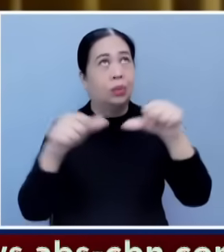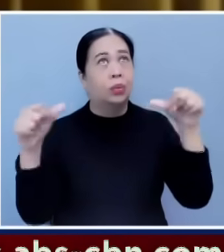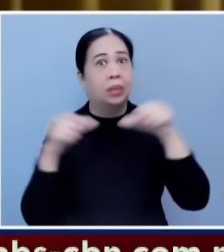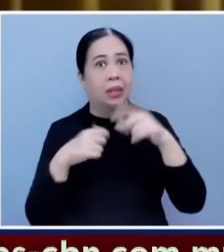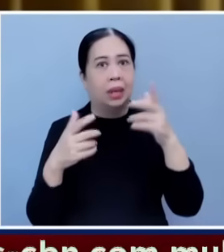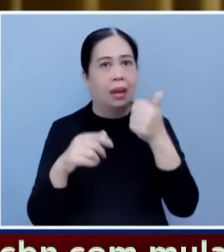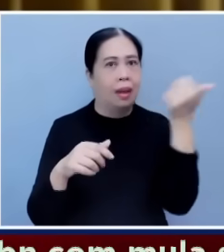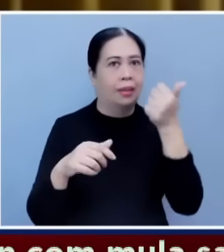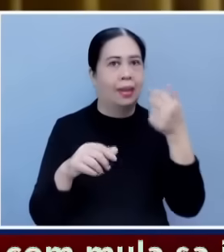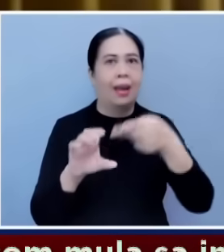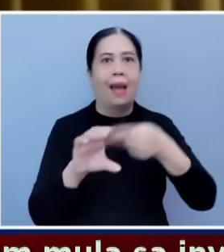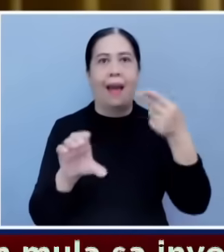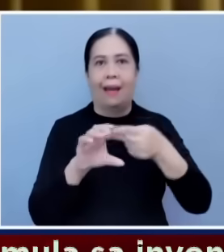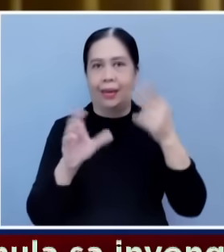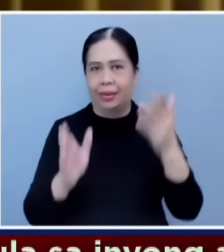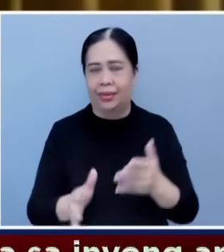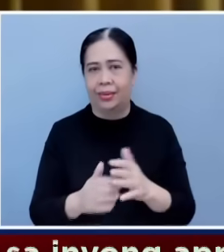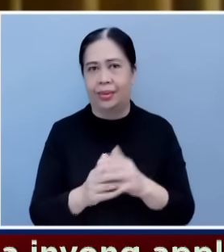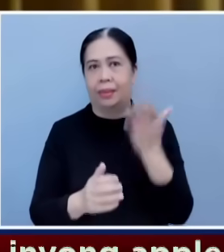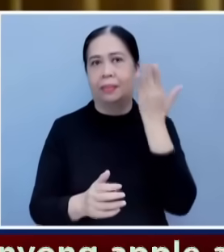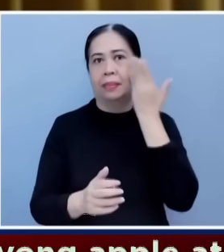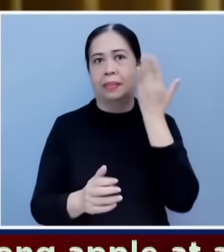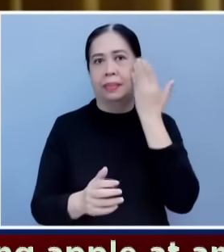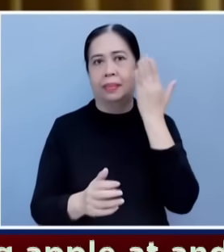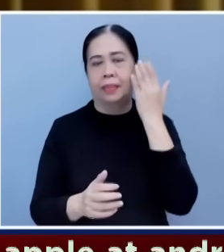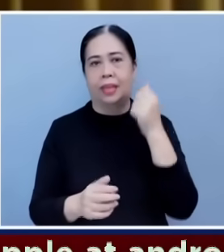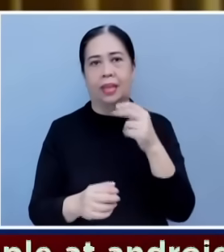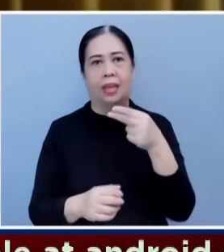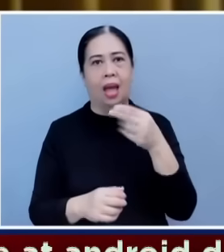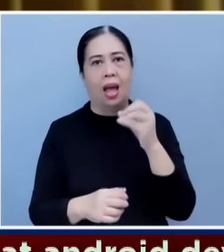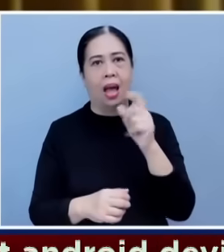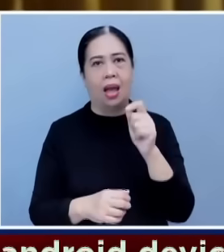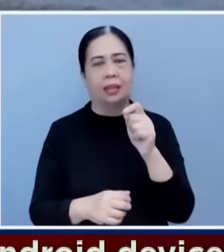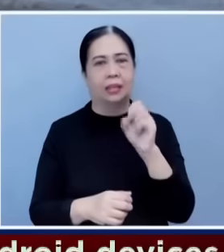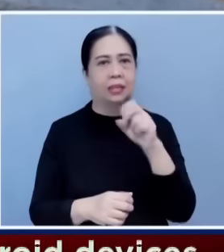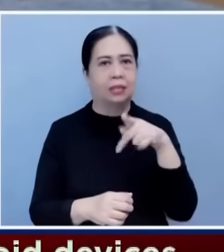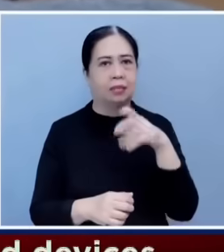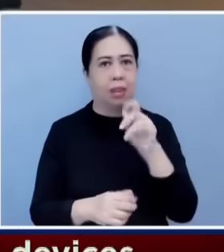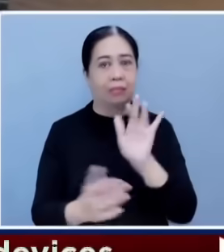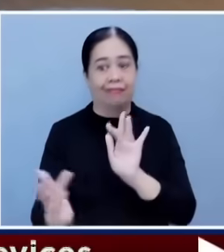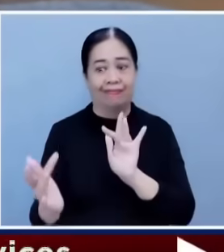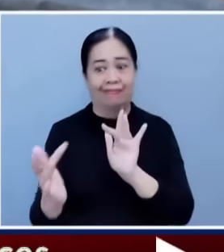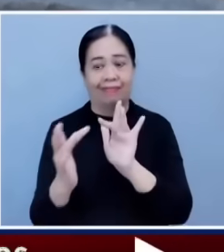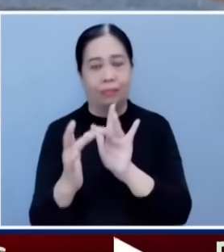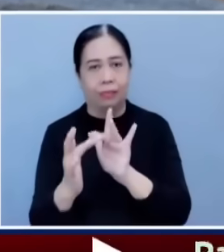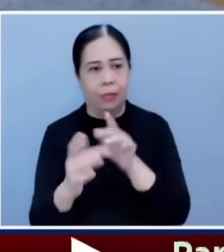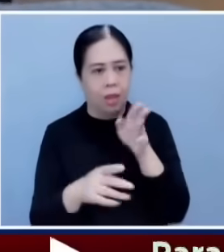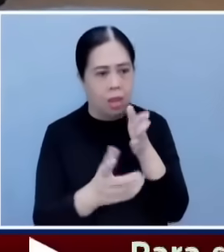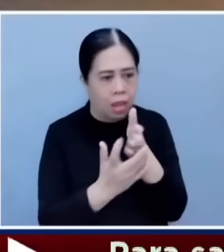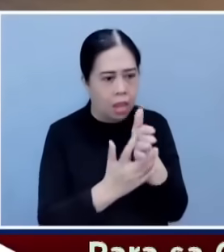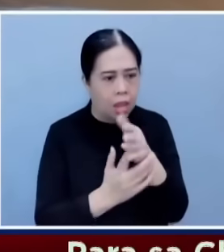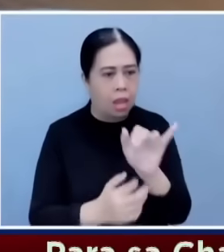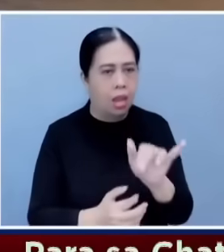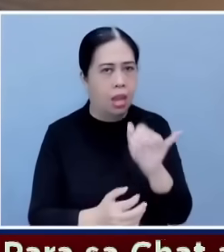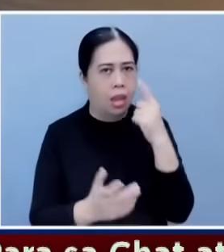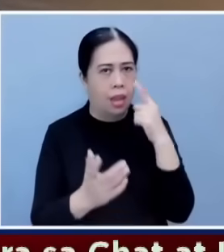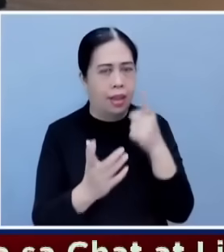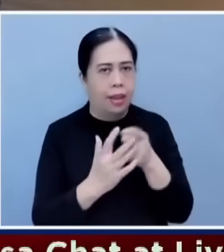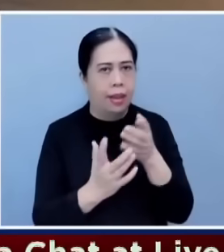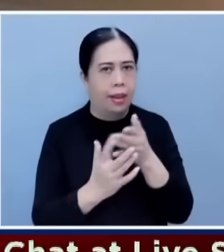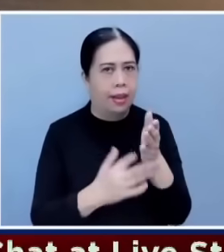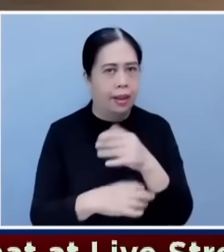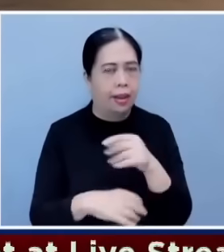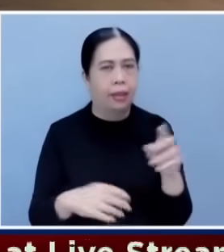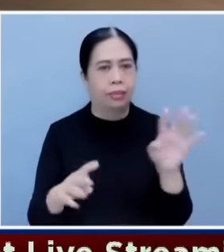actually a hacker posing as a fake hotspot. And then when you connect to it, makikita niya yung traffic na dumadaan.